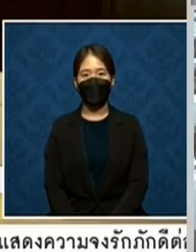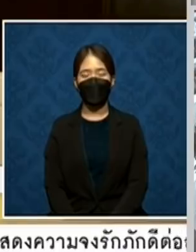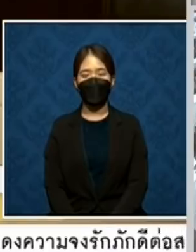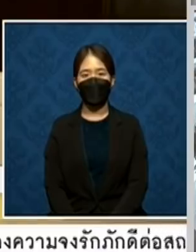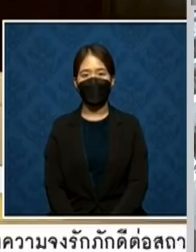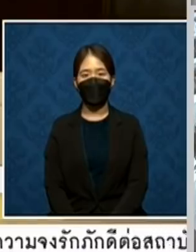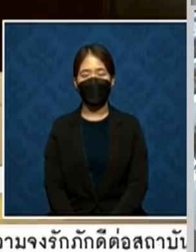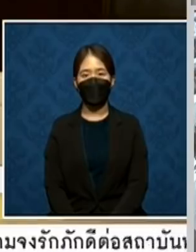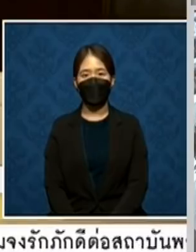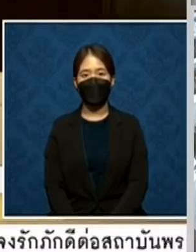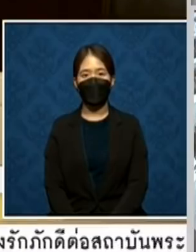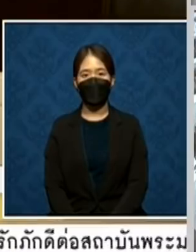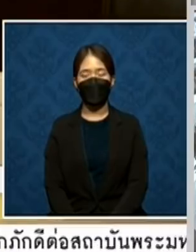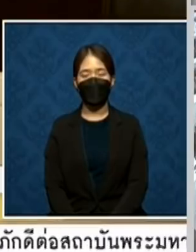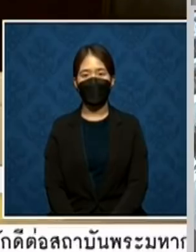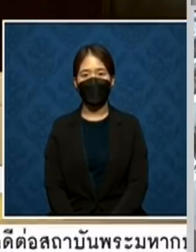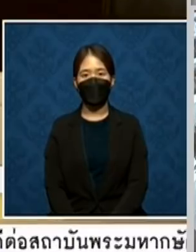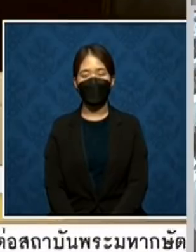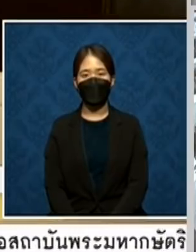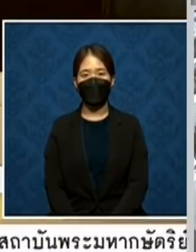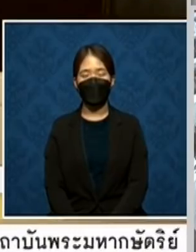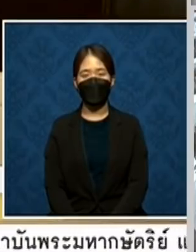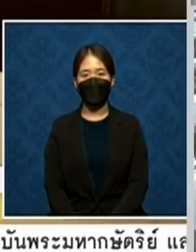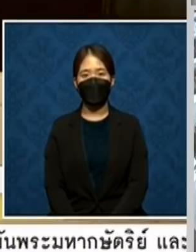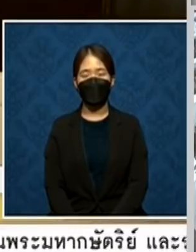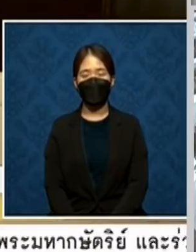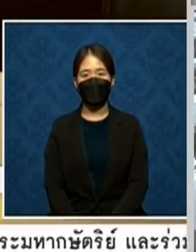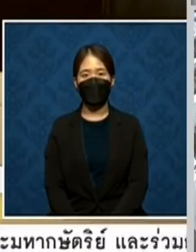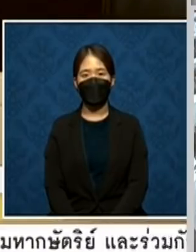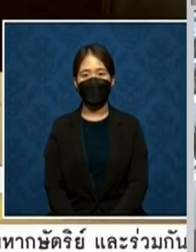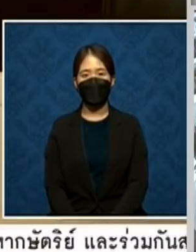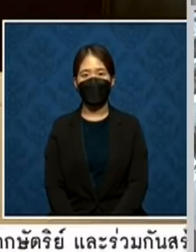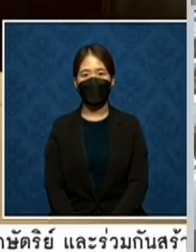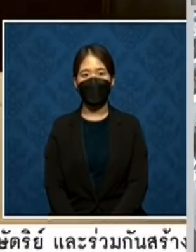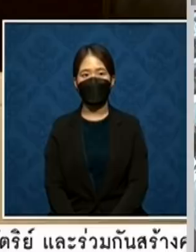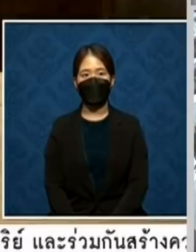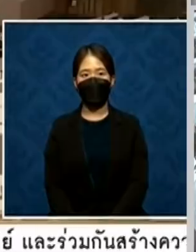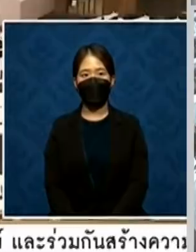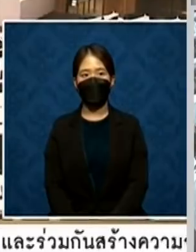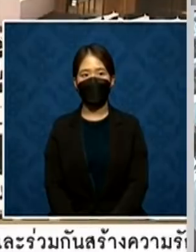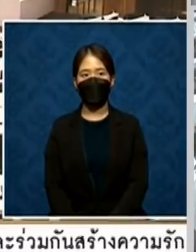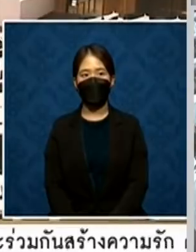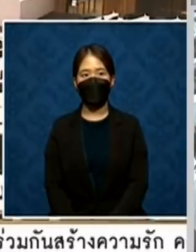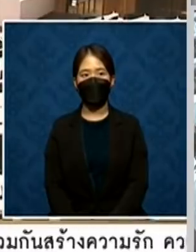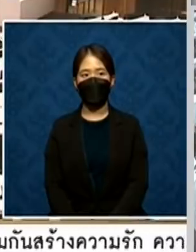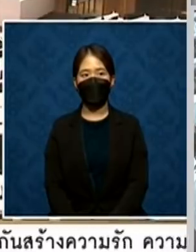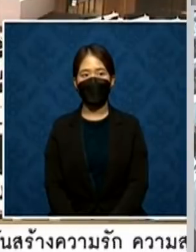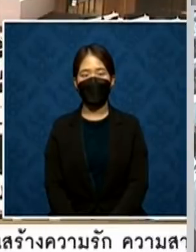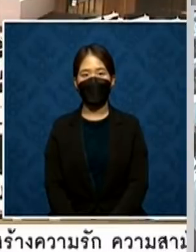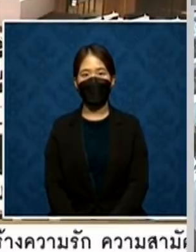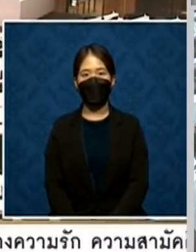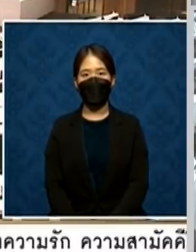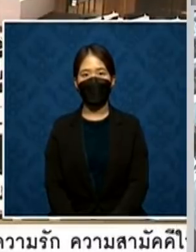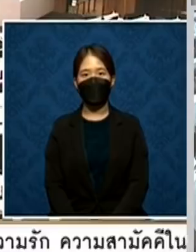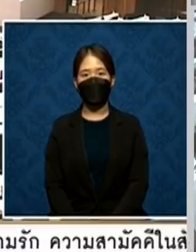เพราะเกิดจากเกมการเมืองหรือล่มเพราะเกิดจากความคิดเห็นที่แตกต่างกันในสภาแต่ภาพลบมันเกิดขึ้นกับผู้แทนราษฎ